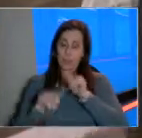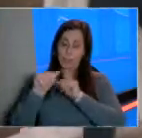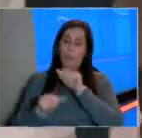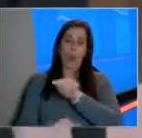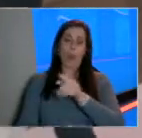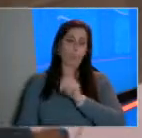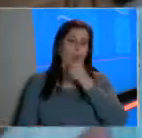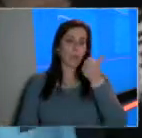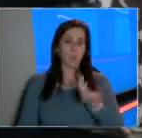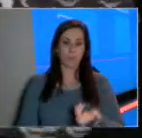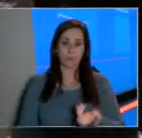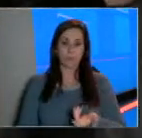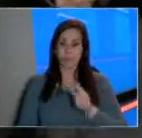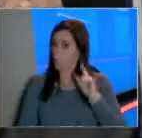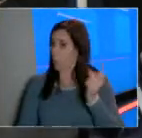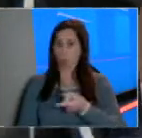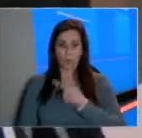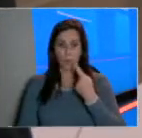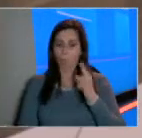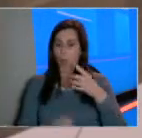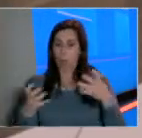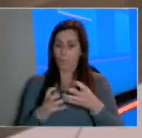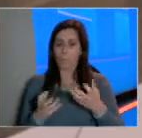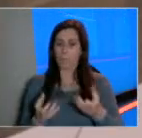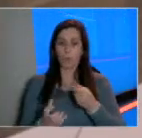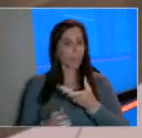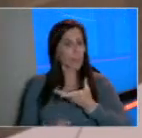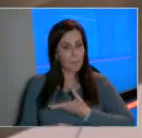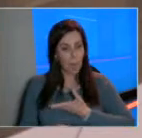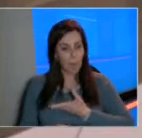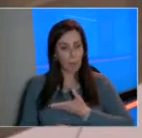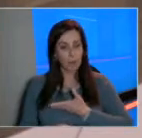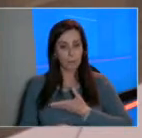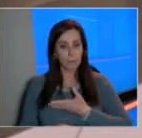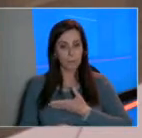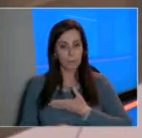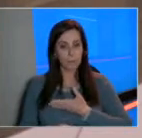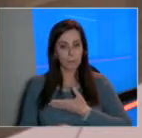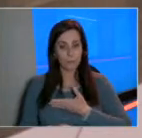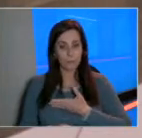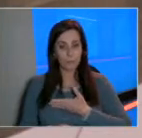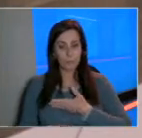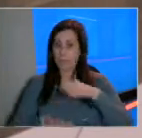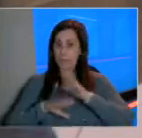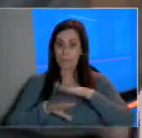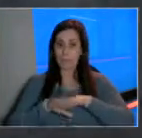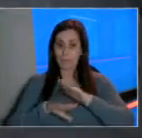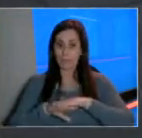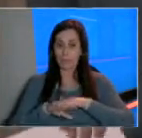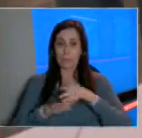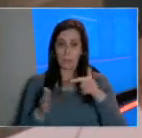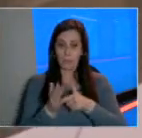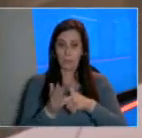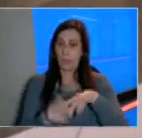עליו. כולנו, כל העם, הוא קיבל את התפקיד